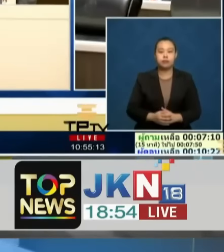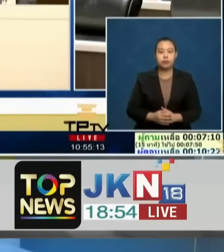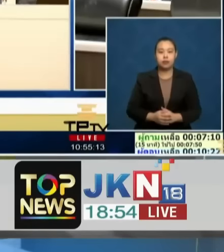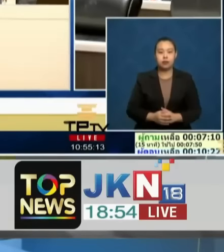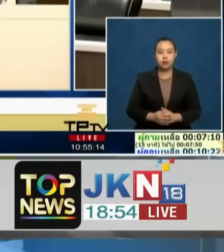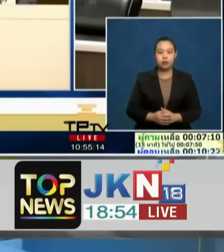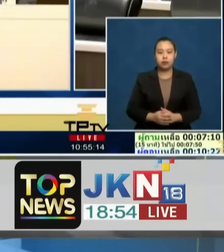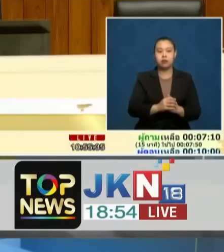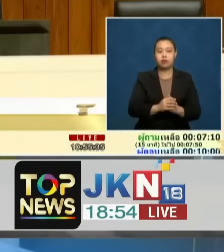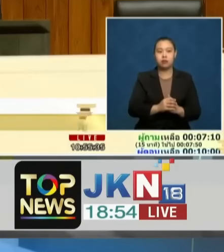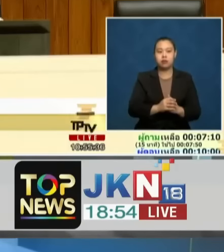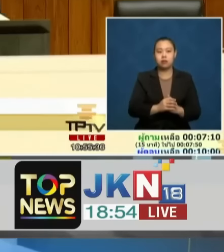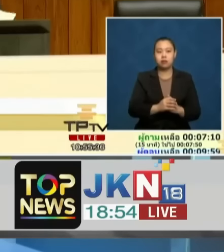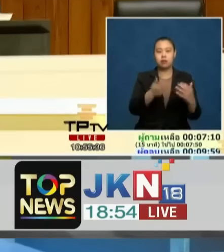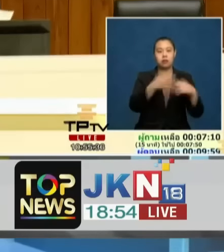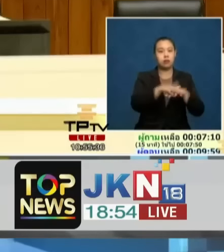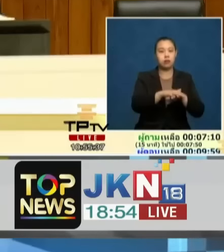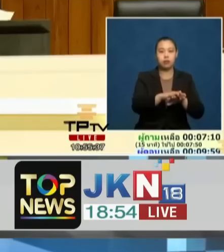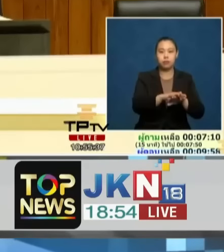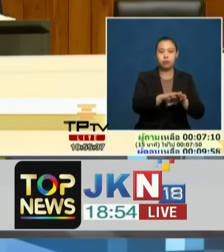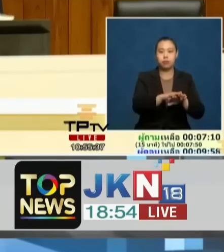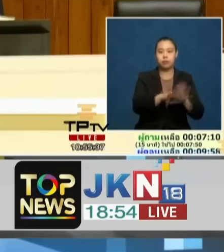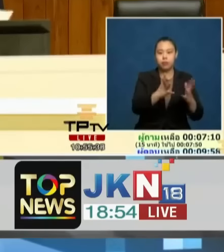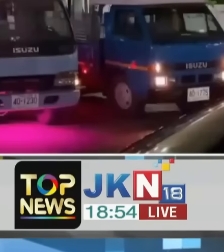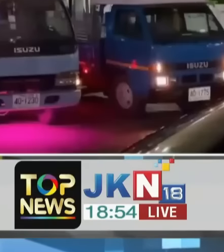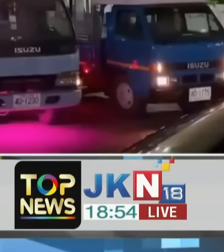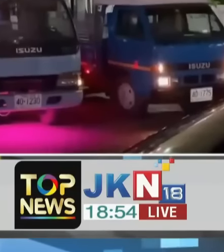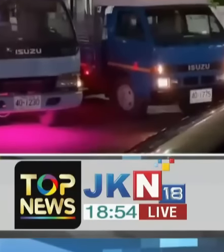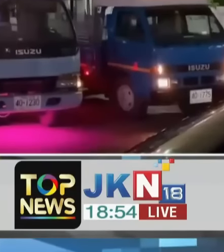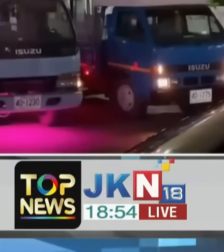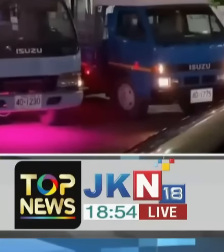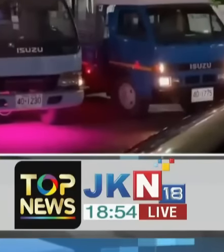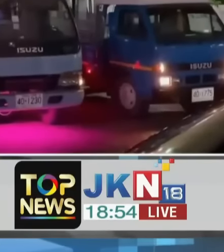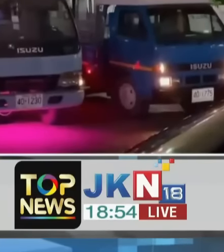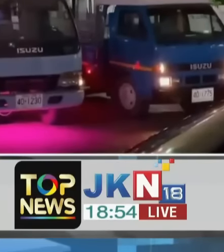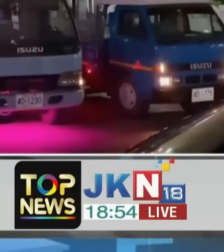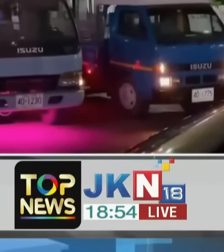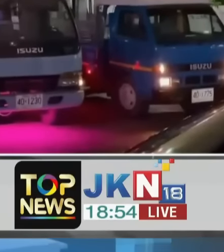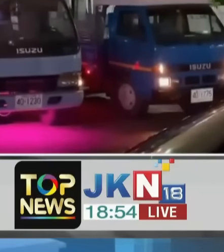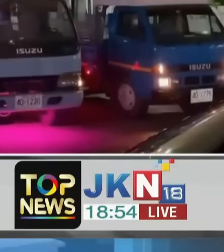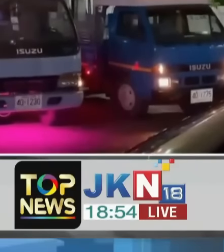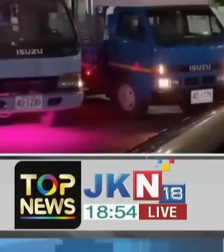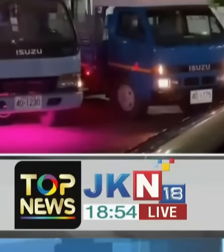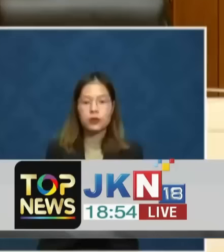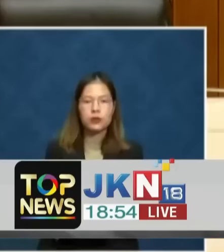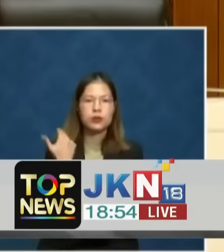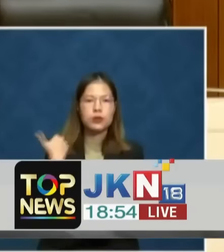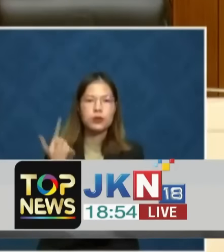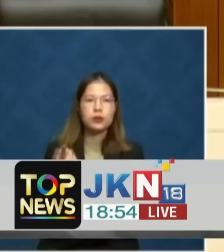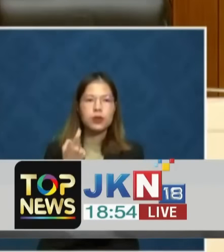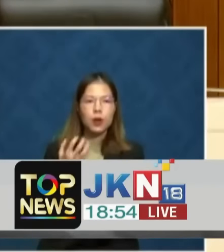ทีนี้เรื่องไทม์ไลน์การปรับทีนี้จะเป็นยังไงนะไปฟังเพิ่มเติมจากรัฐมนตรีแรงงาน